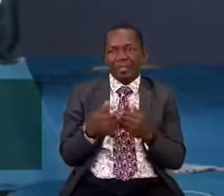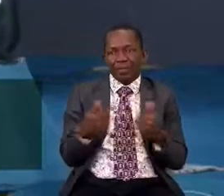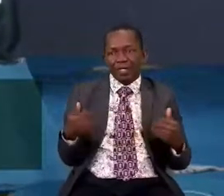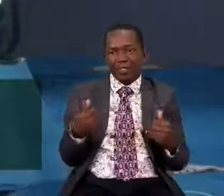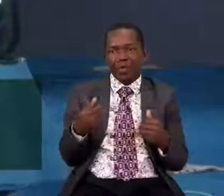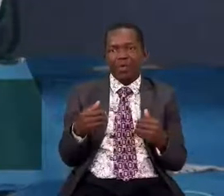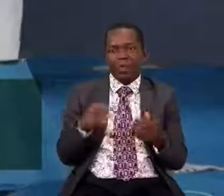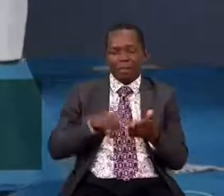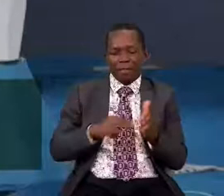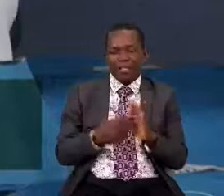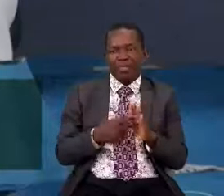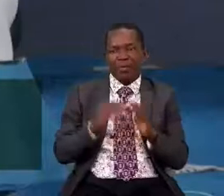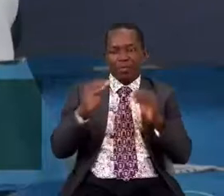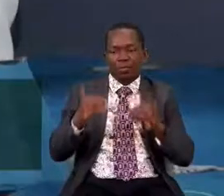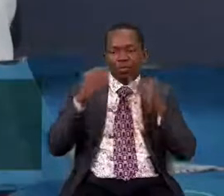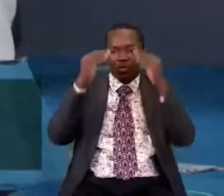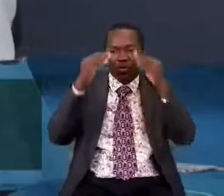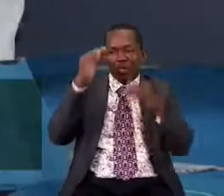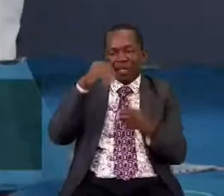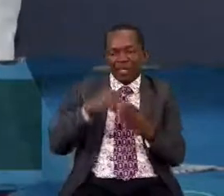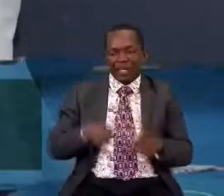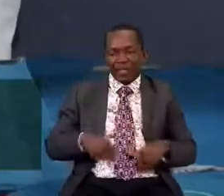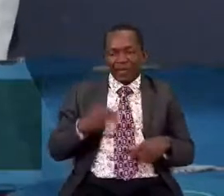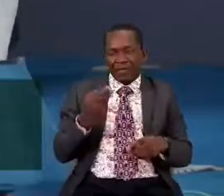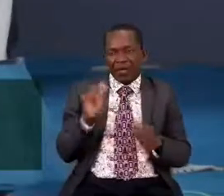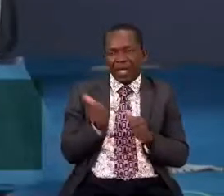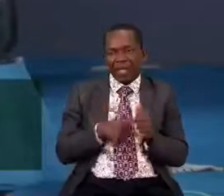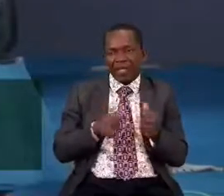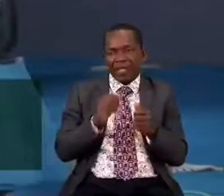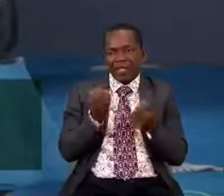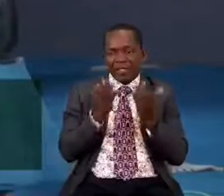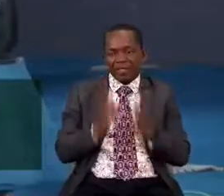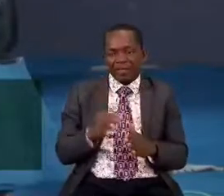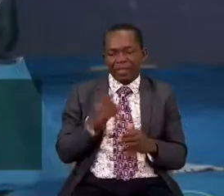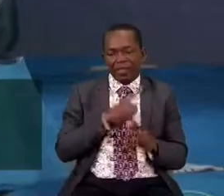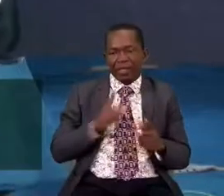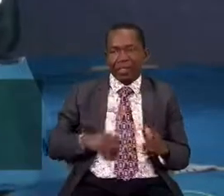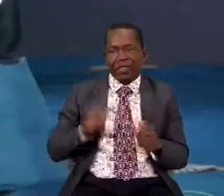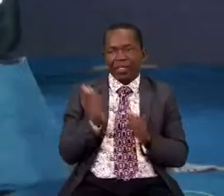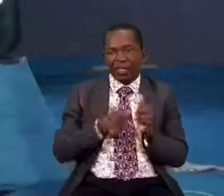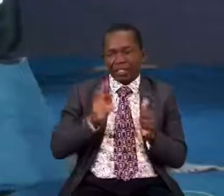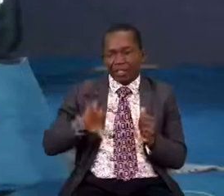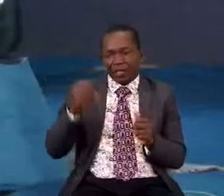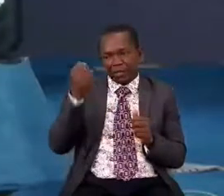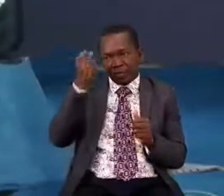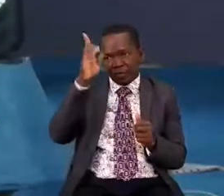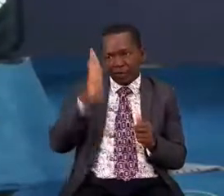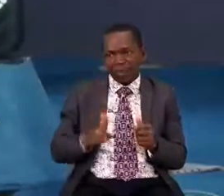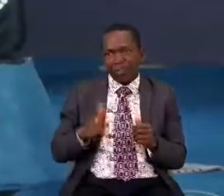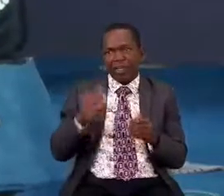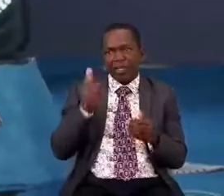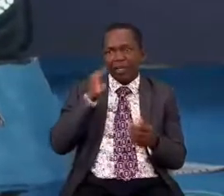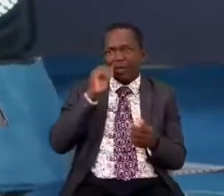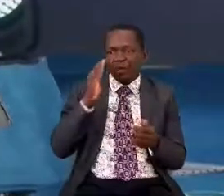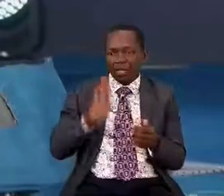Dieu, d'un fils, d'une fille de Dieu qui quitte ce lieu pour l'au-delà. Deuxième élément,